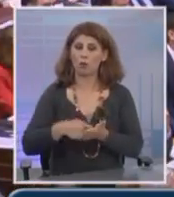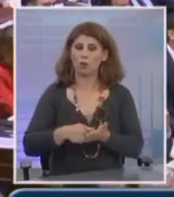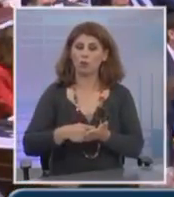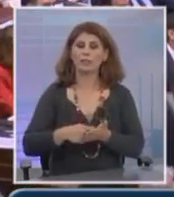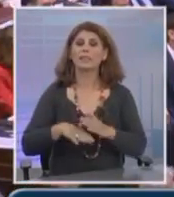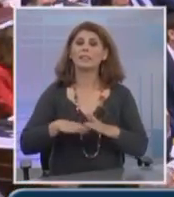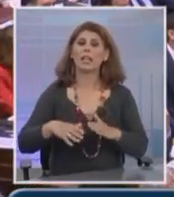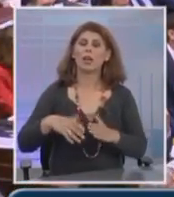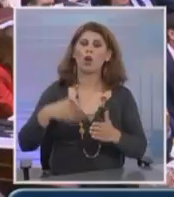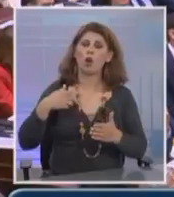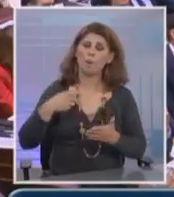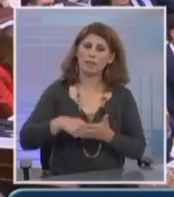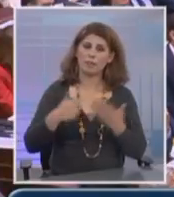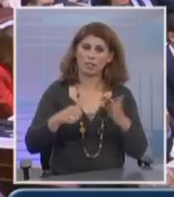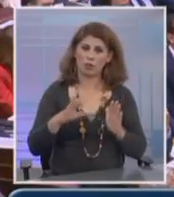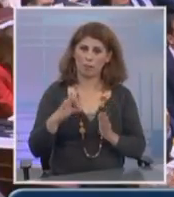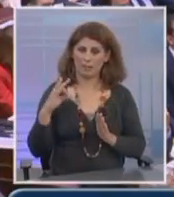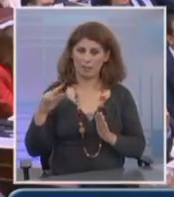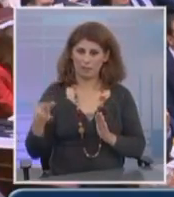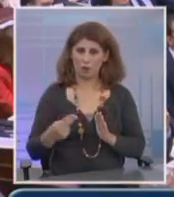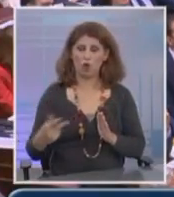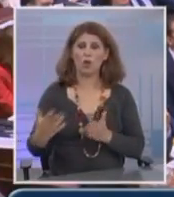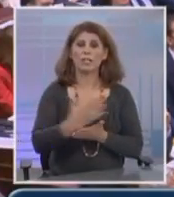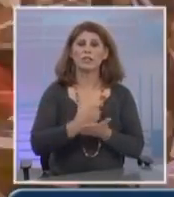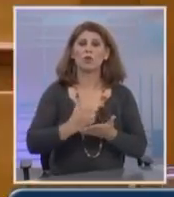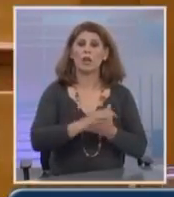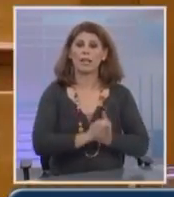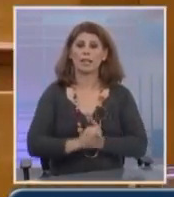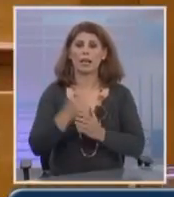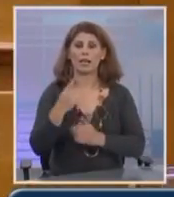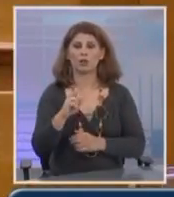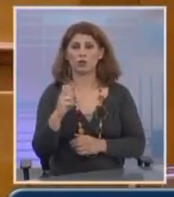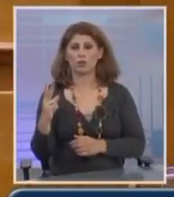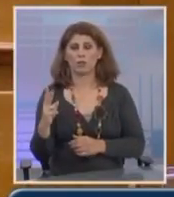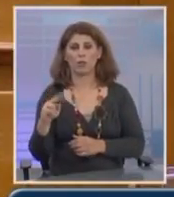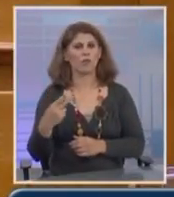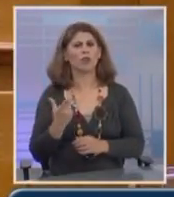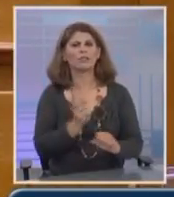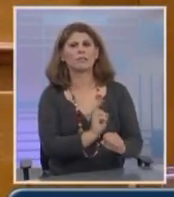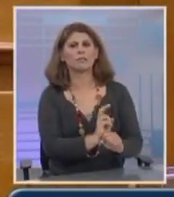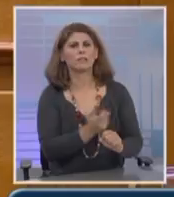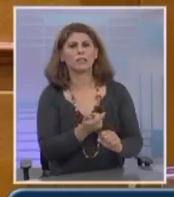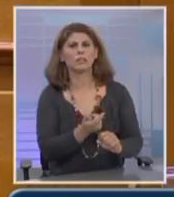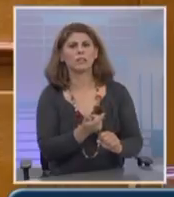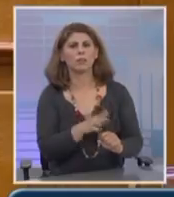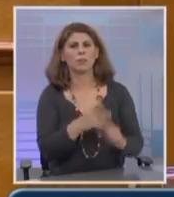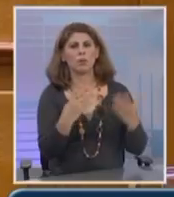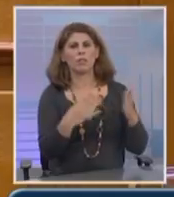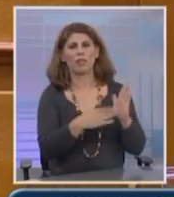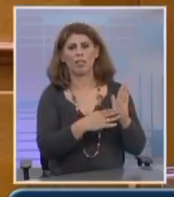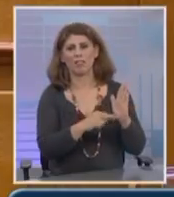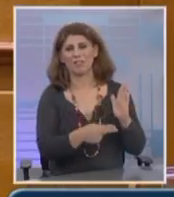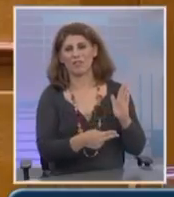Τέλος επιτιδεύματος 650 ευρώ. Εισφορά αλληλεγγύης 122 ευρώ. Τι μένει? Κάτι παραπάνω από 9.000